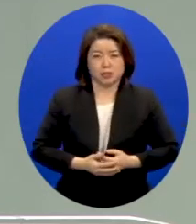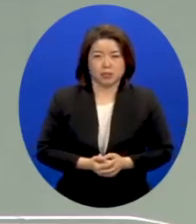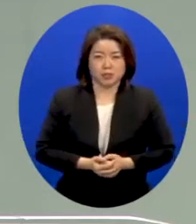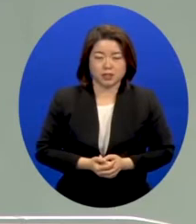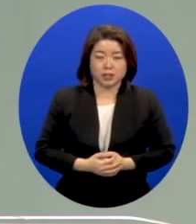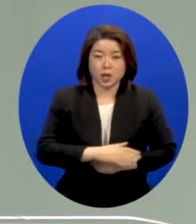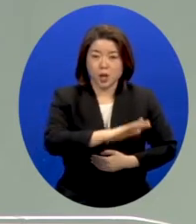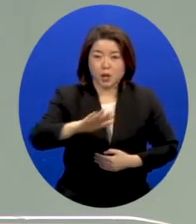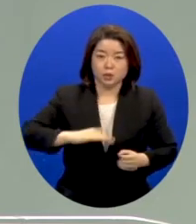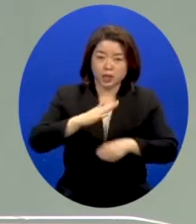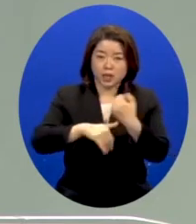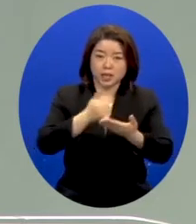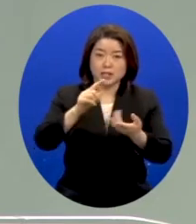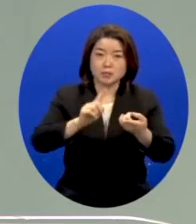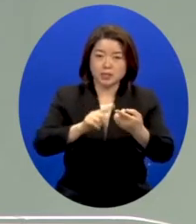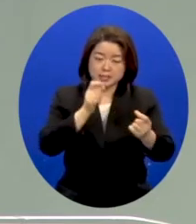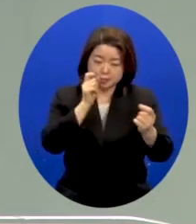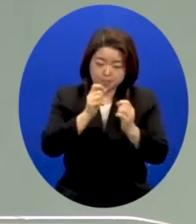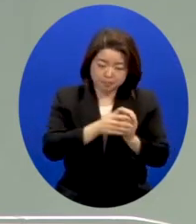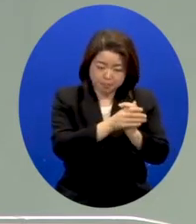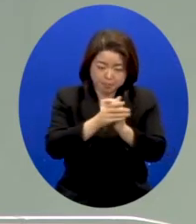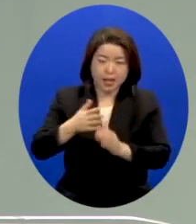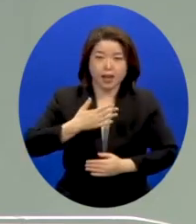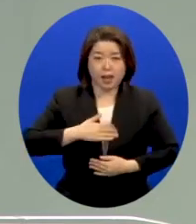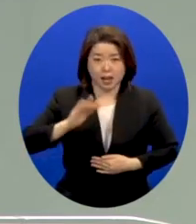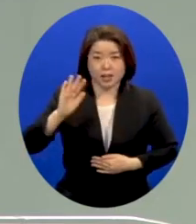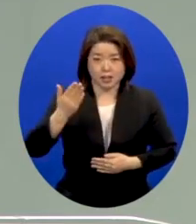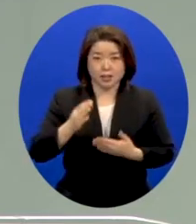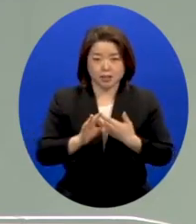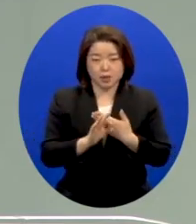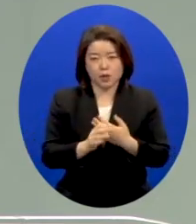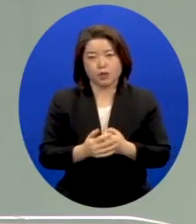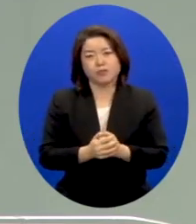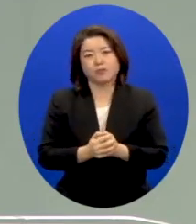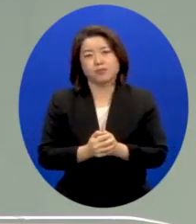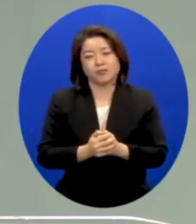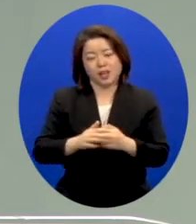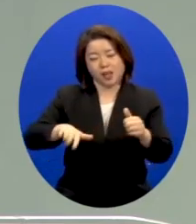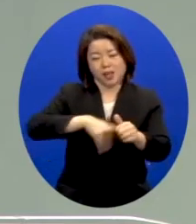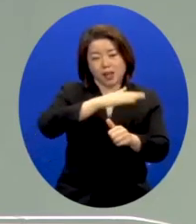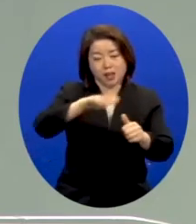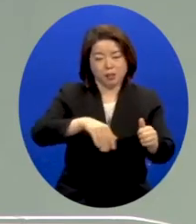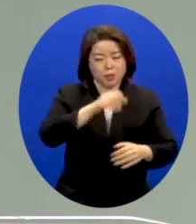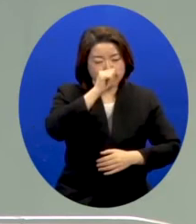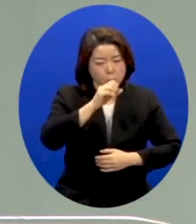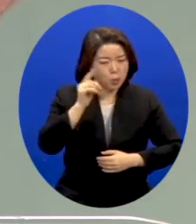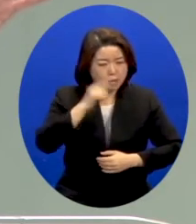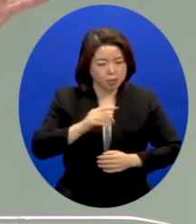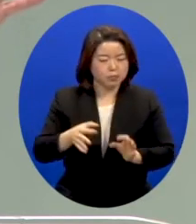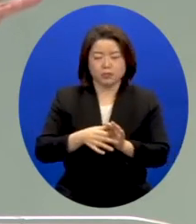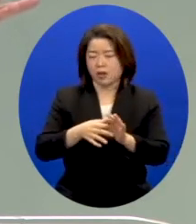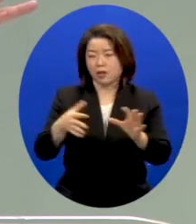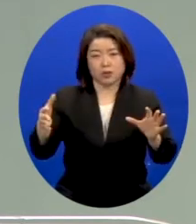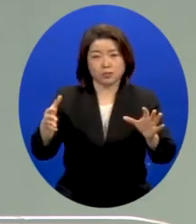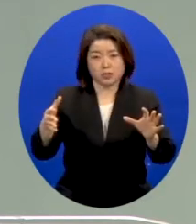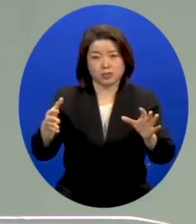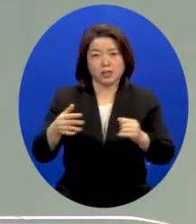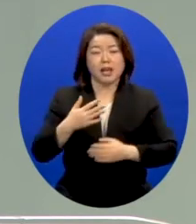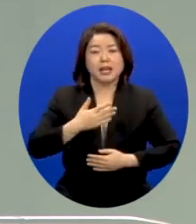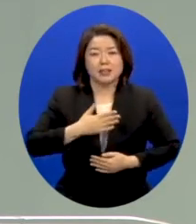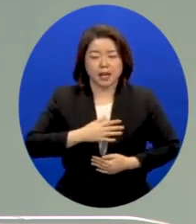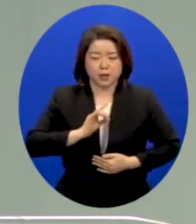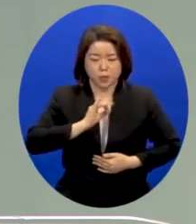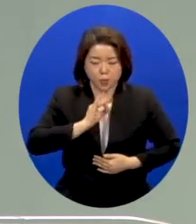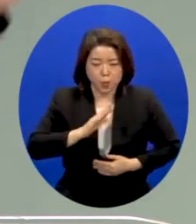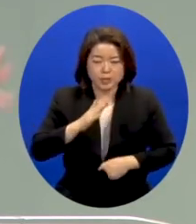우리가 하나님의 대해서 이렇게 친밀하게 알게 되면 그러면 형편이 좋고 나쁘고 상관없이 나는